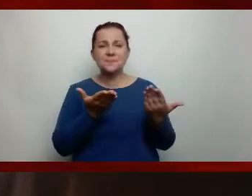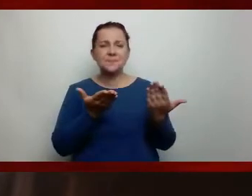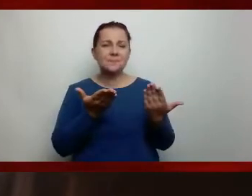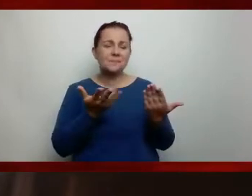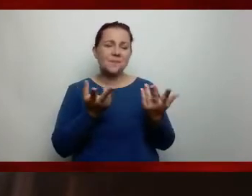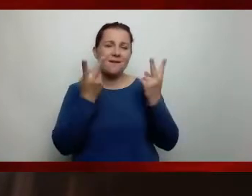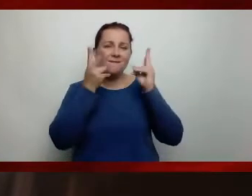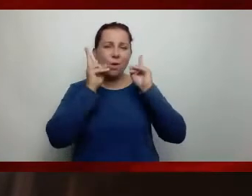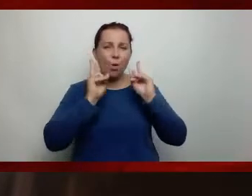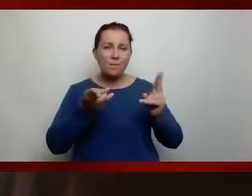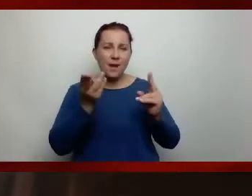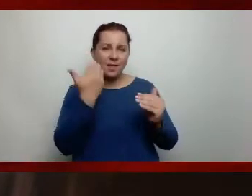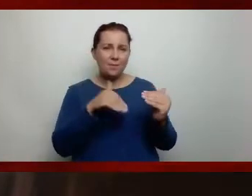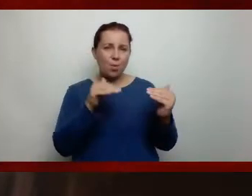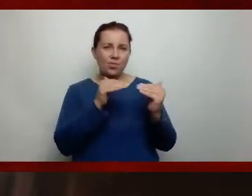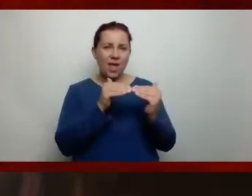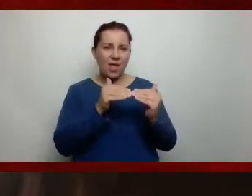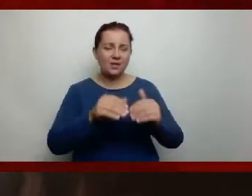podejście, to były no,